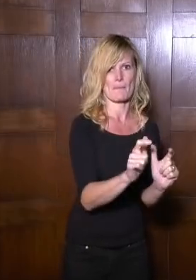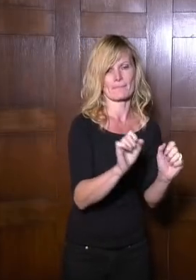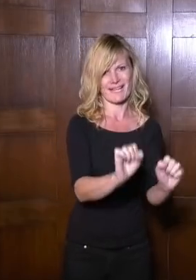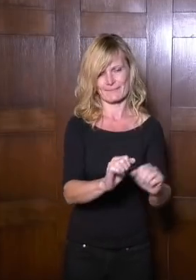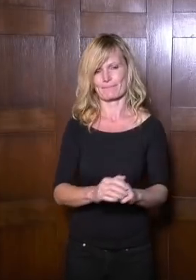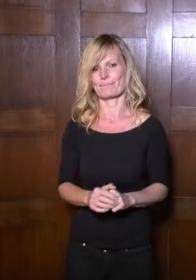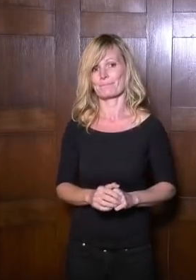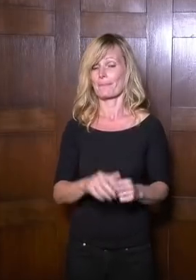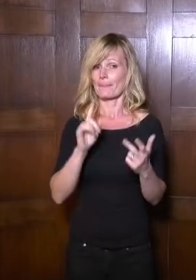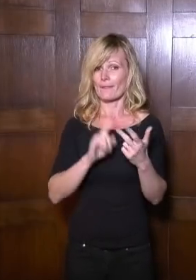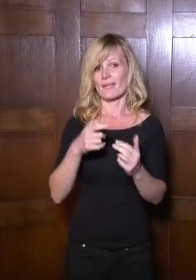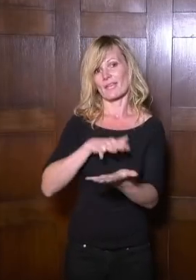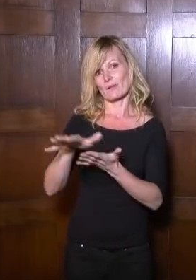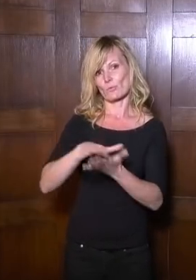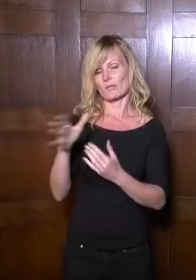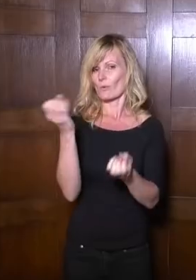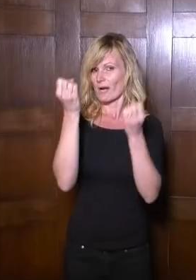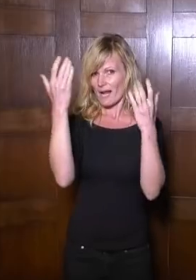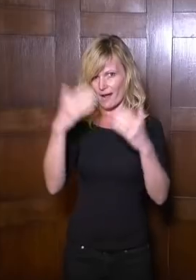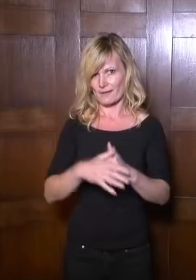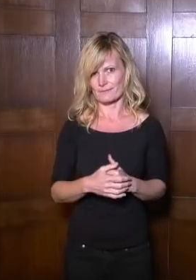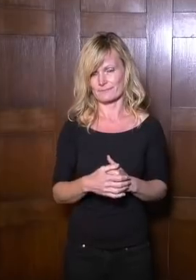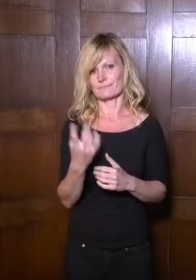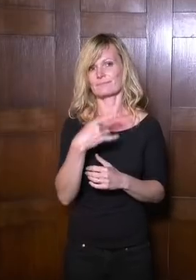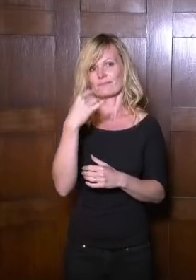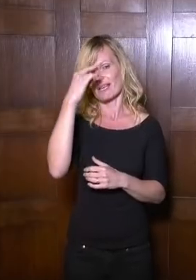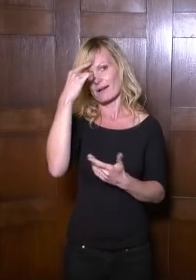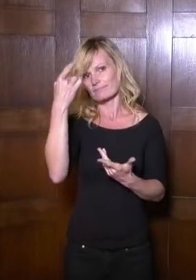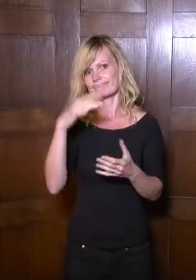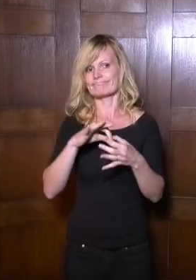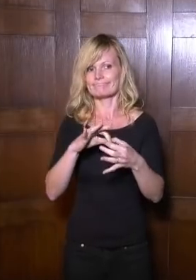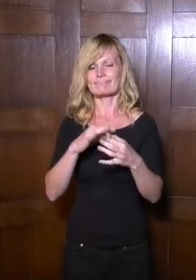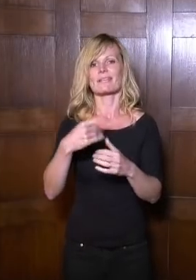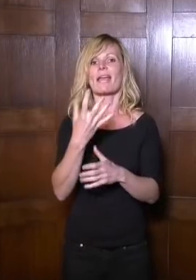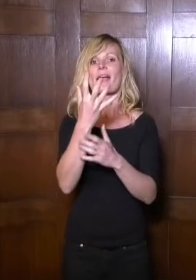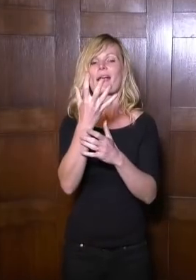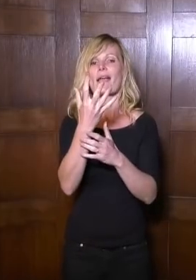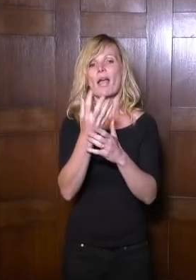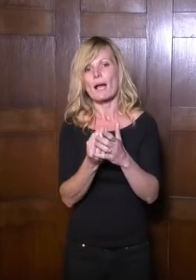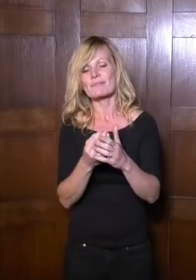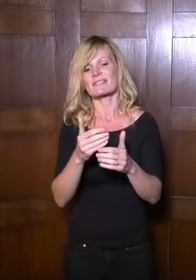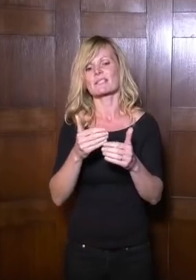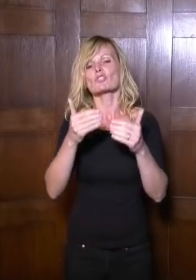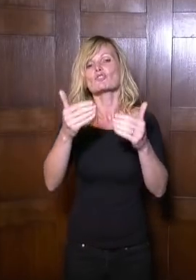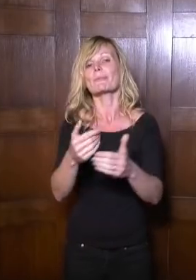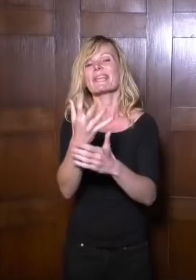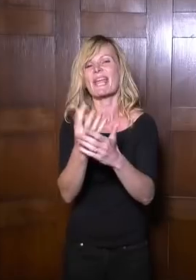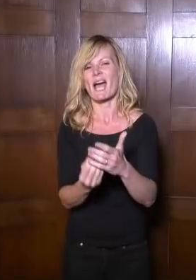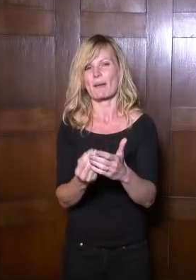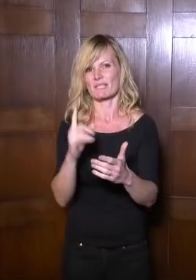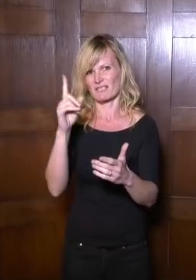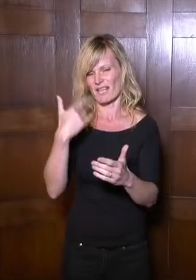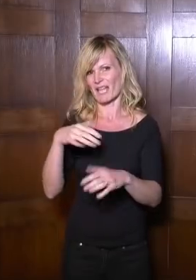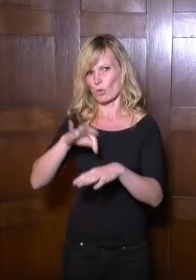wird sein, die Evaluierung, völlig klar. Wir gehen davon aus oder müssen davon ausgehen, dass es im Herbst, im Spätherbst, habe ich gestern gelernt, Herr